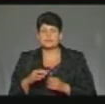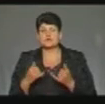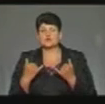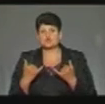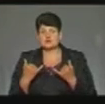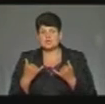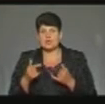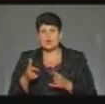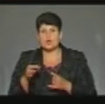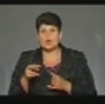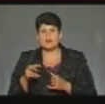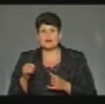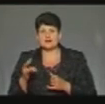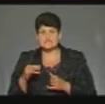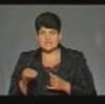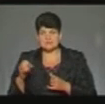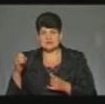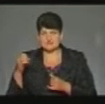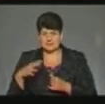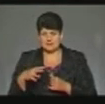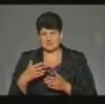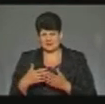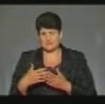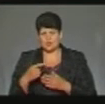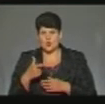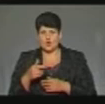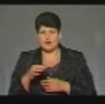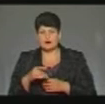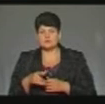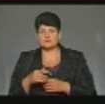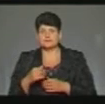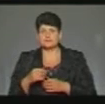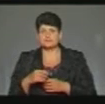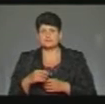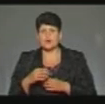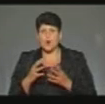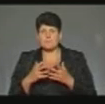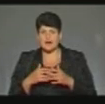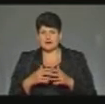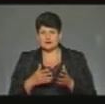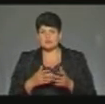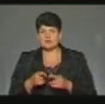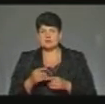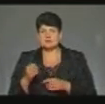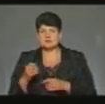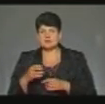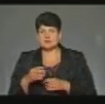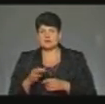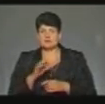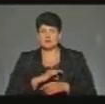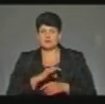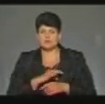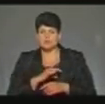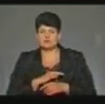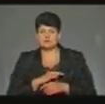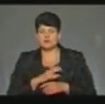сучасними тими голландськими світильниками, голландського типу світильника, будемо говорити, голландське обладнання. Так, такі світильники вони застосовуються в